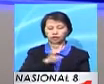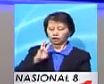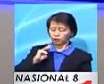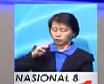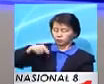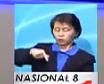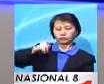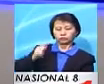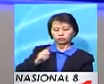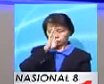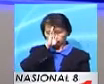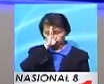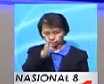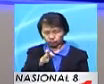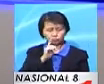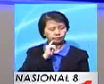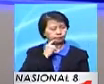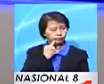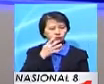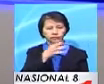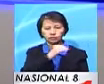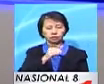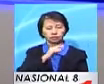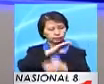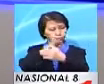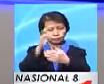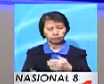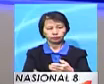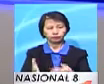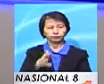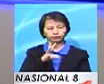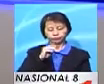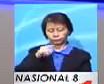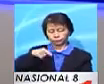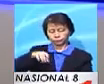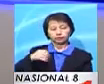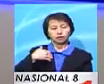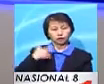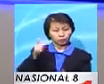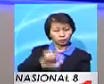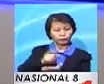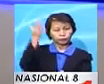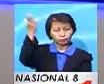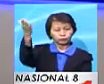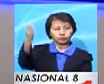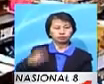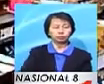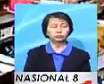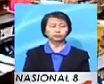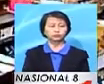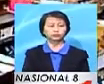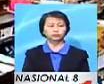memberi fokus kepada isu serius dan muktahir. Andy Reza Rohadian melaporkan.